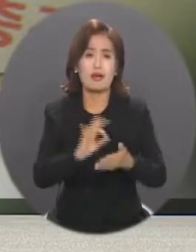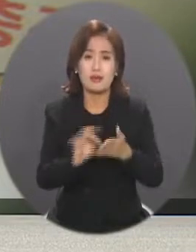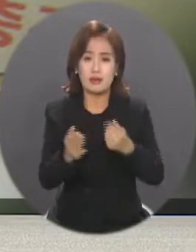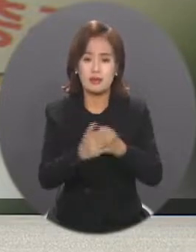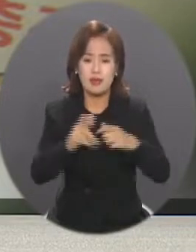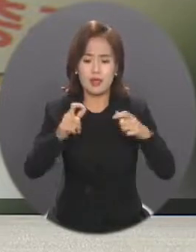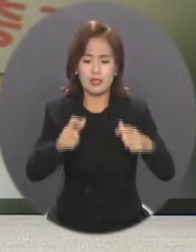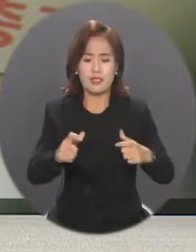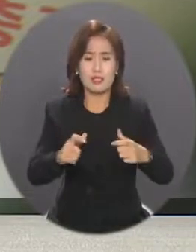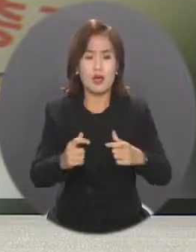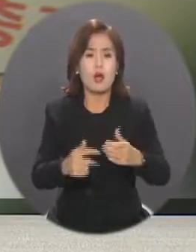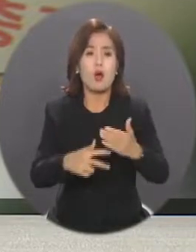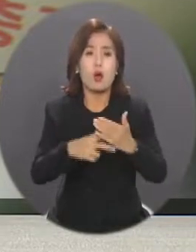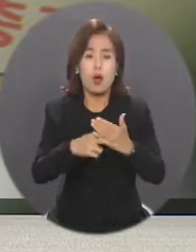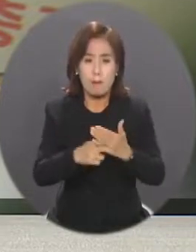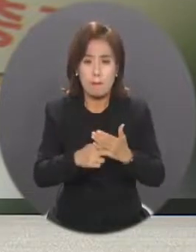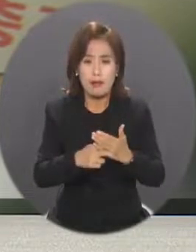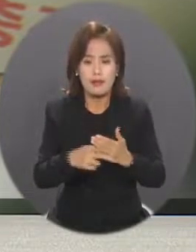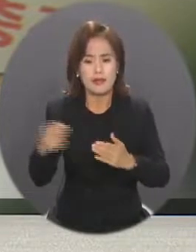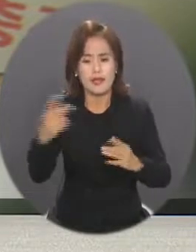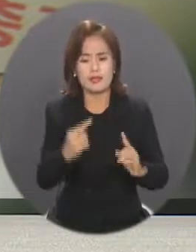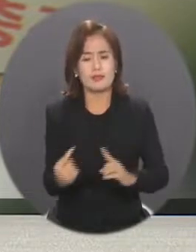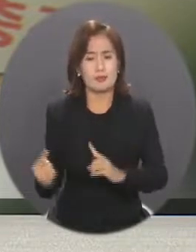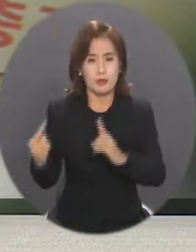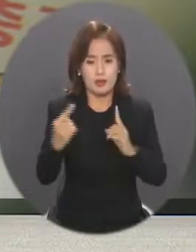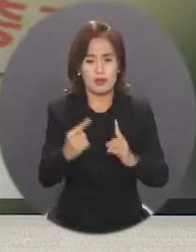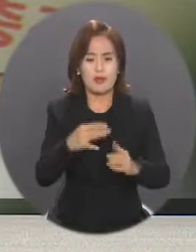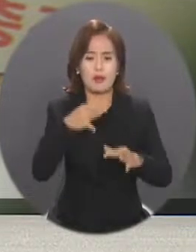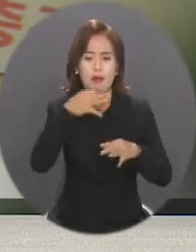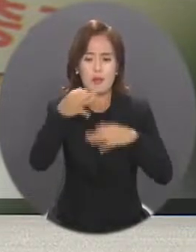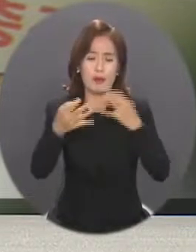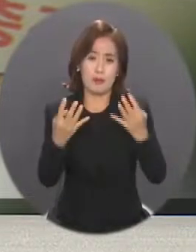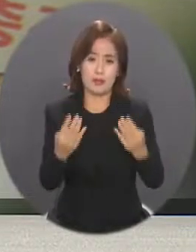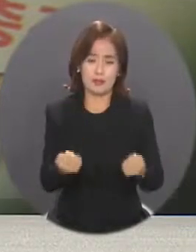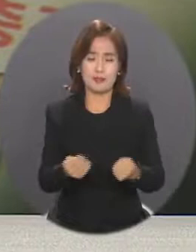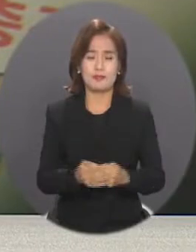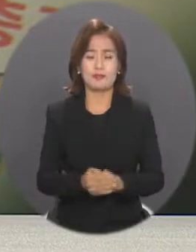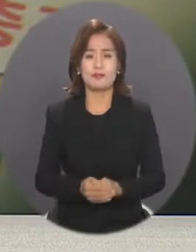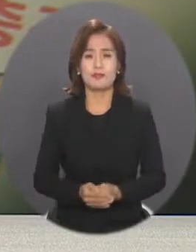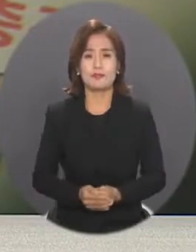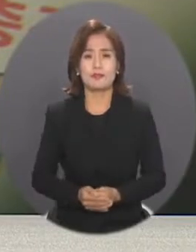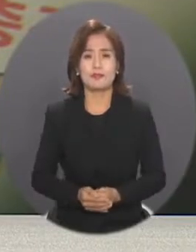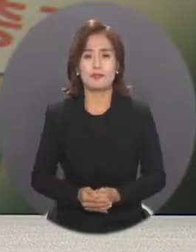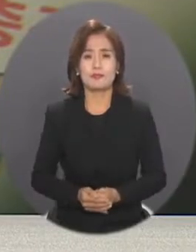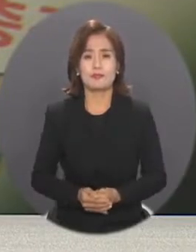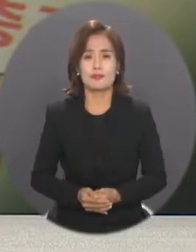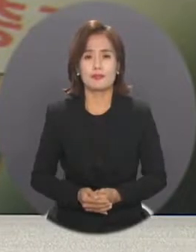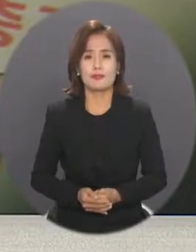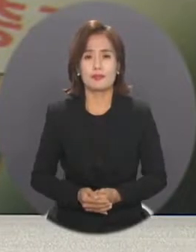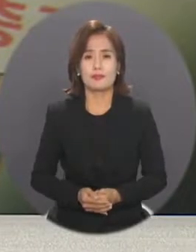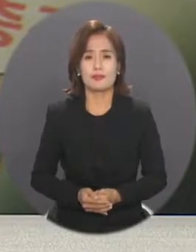때문에 지역 화폐 예산을 다시 살려야 한다는 목소리가 높아지고 있습니다. 보도에 김영창 기자입니다.